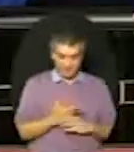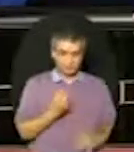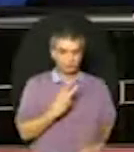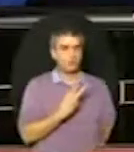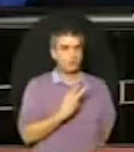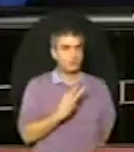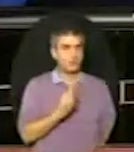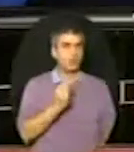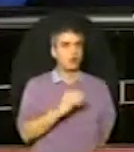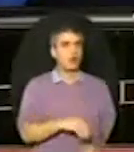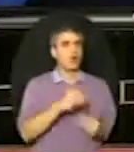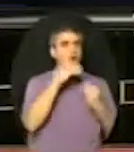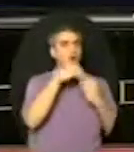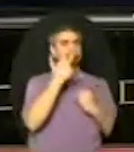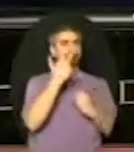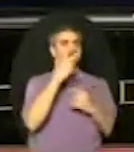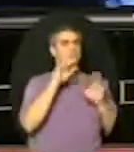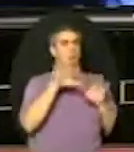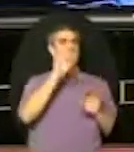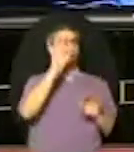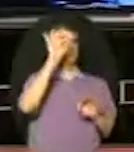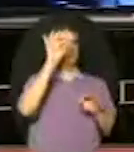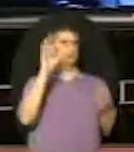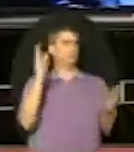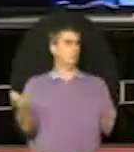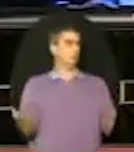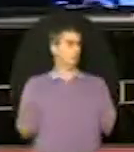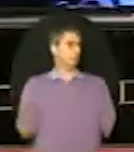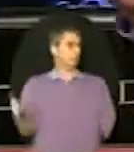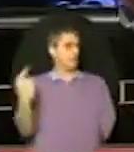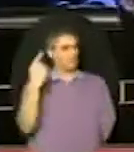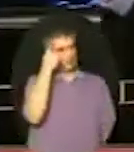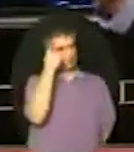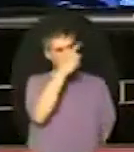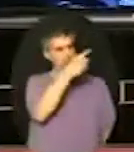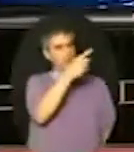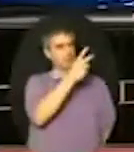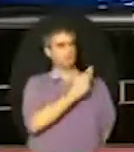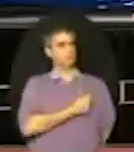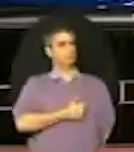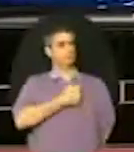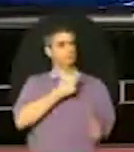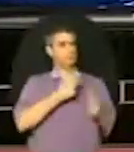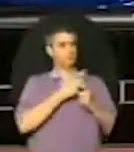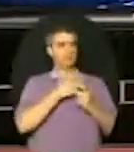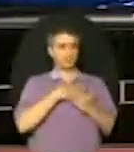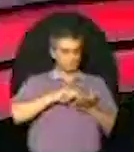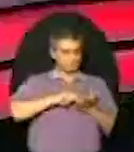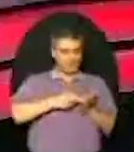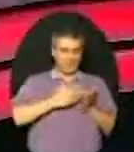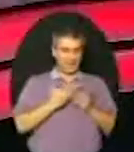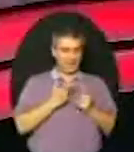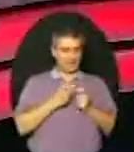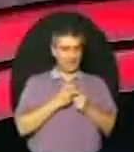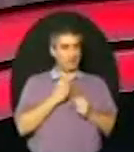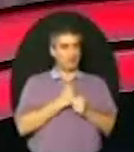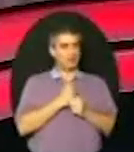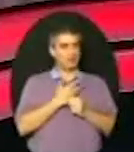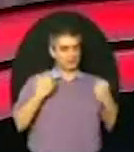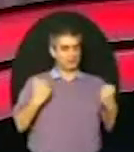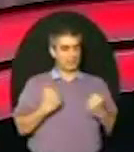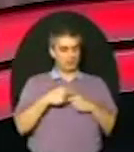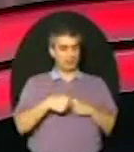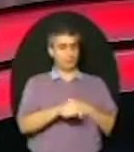מכן, יש עוד 3 מיליארד שפתאום נמצאו. עכשיו תחשבי, את מפקד יחידה, את רוצה לתכנן איך היחידה שלך הולכת להתאמן